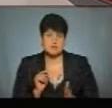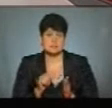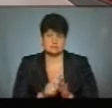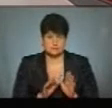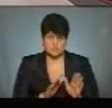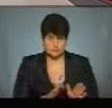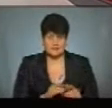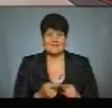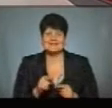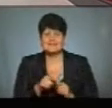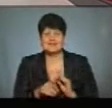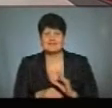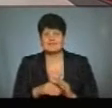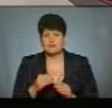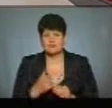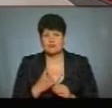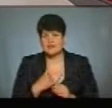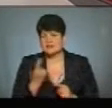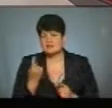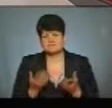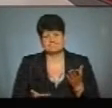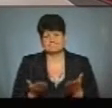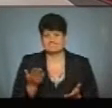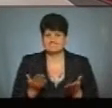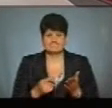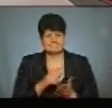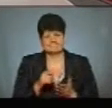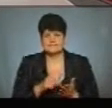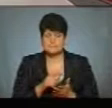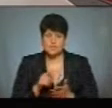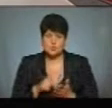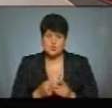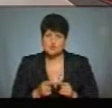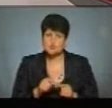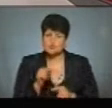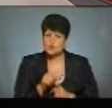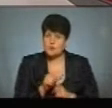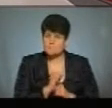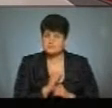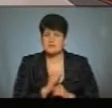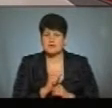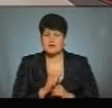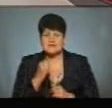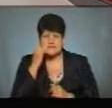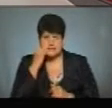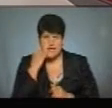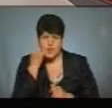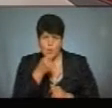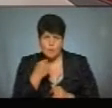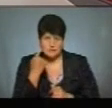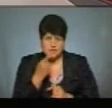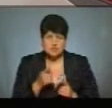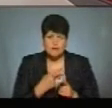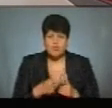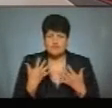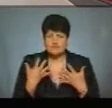мажоритарці пройшли. На цих виборах я, в мене великий сумнів з приводу цього. Я думаю, що будуть таки проходити старі обличчя або